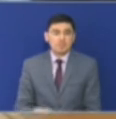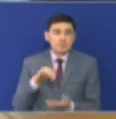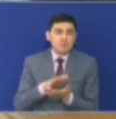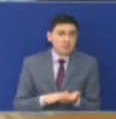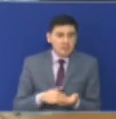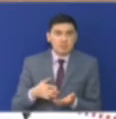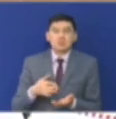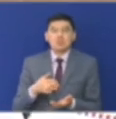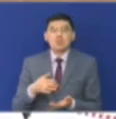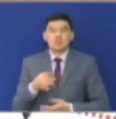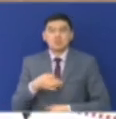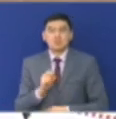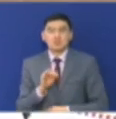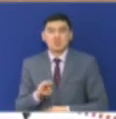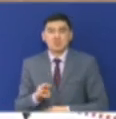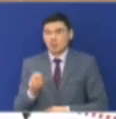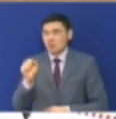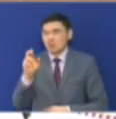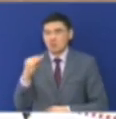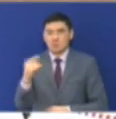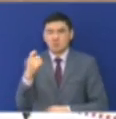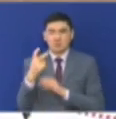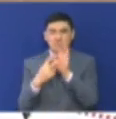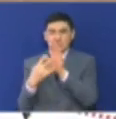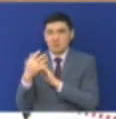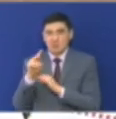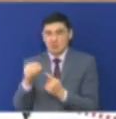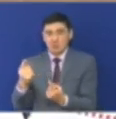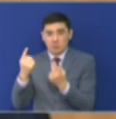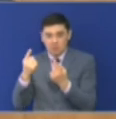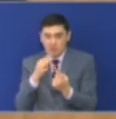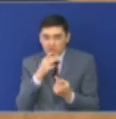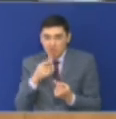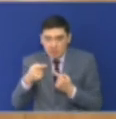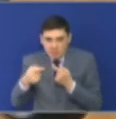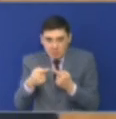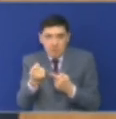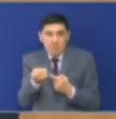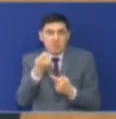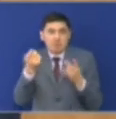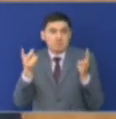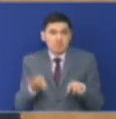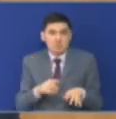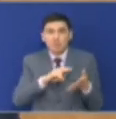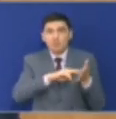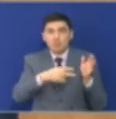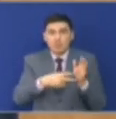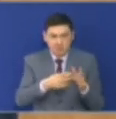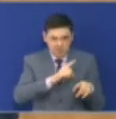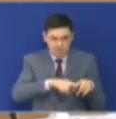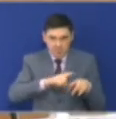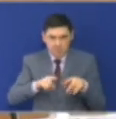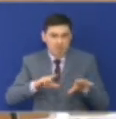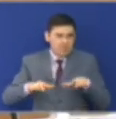облыс әкімі Абайдың 175 жылдығына дейін біраз уақыт қалған тағы еске салды. Осыған байланысты жоспарланған жұмыстардың